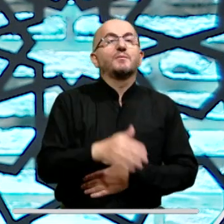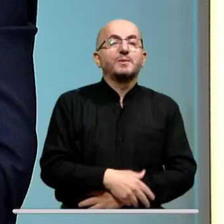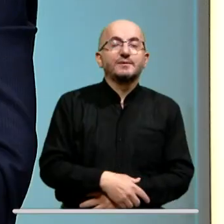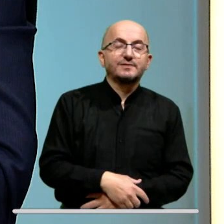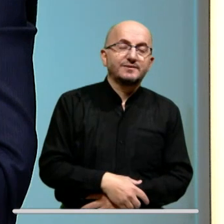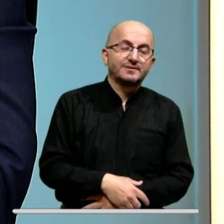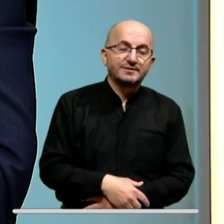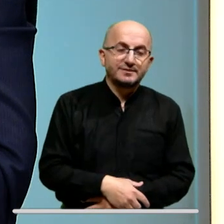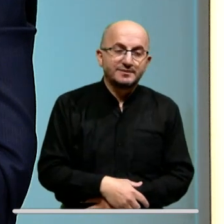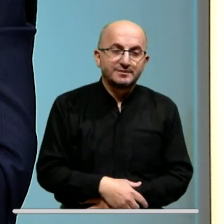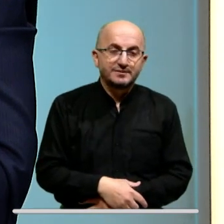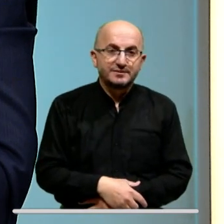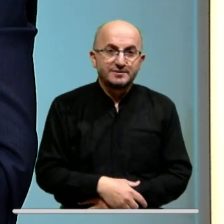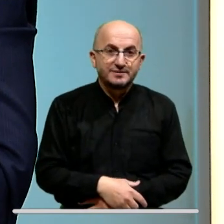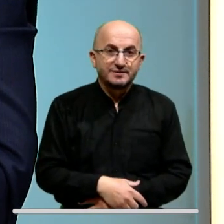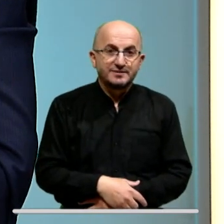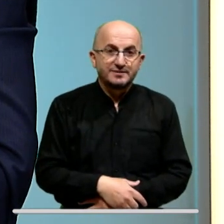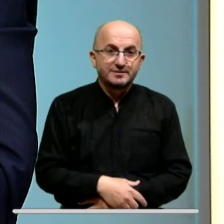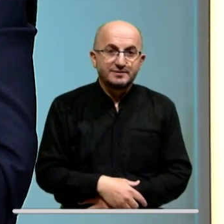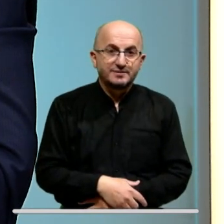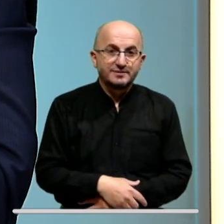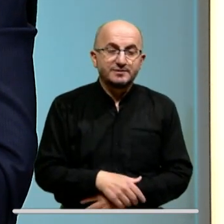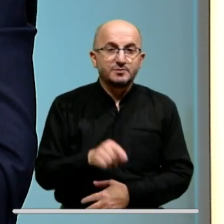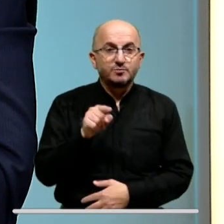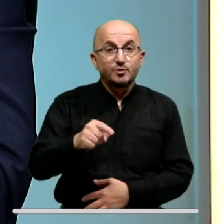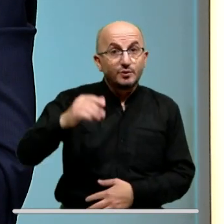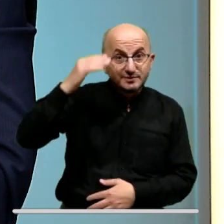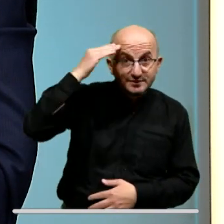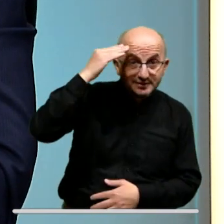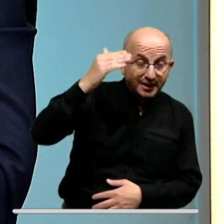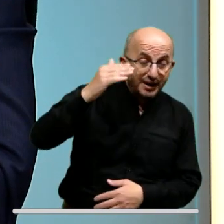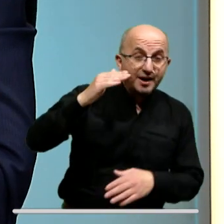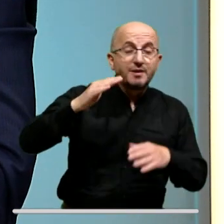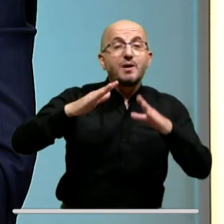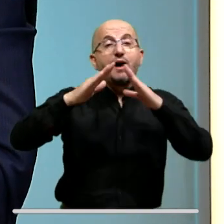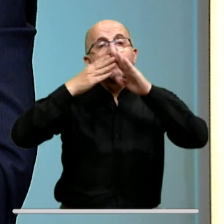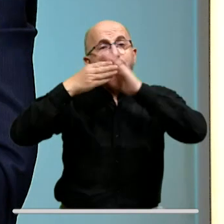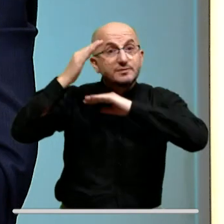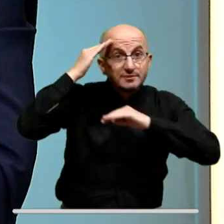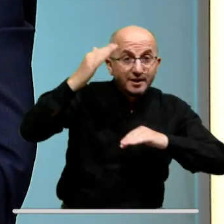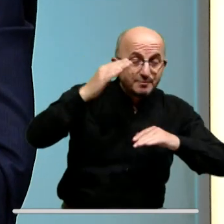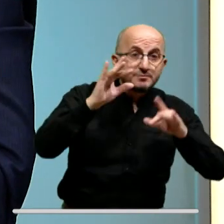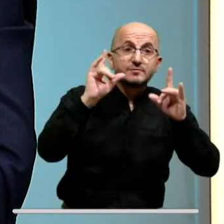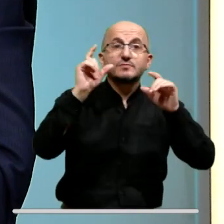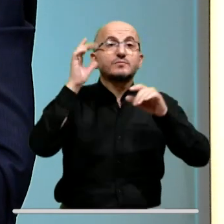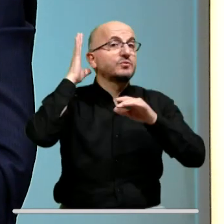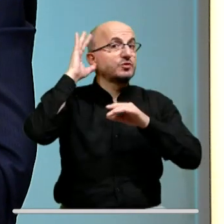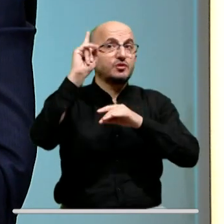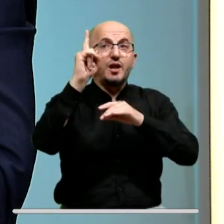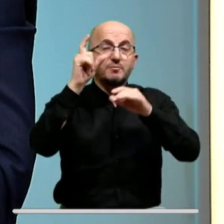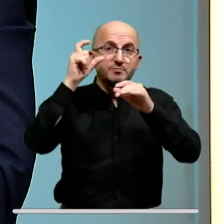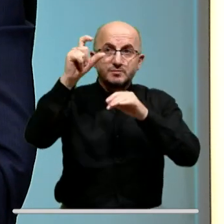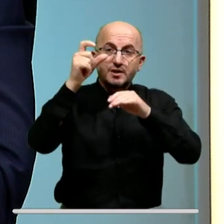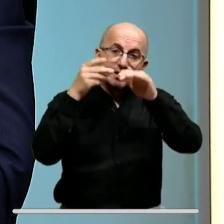mı? Bu selamı geri almak zorunda değil. Yani haneye girdiği zaman selam verir, mescide girdiği zaman da selam